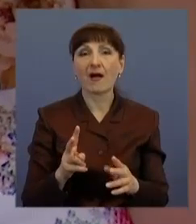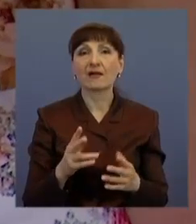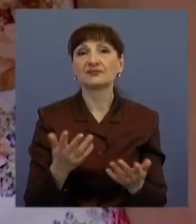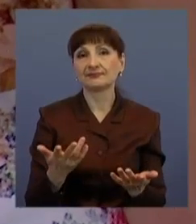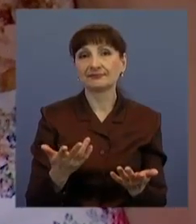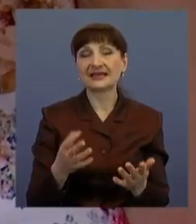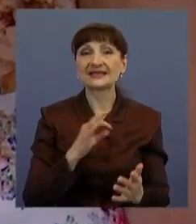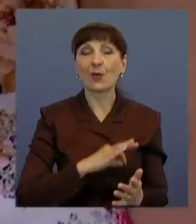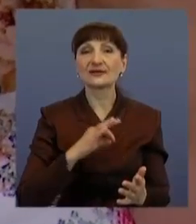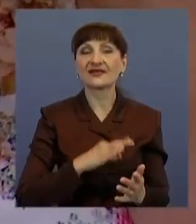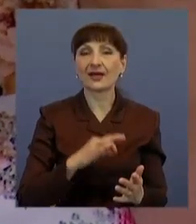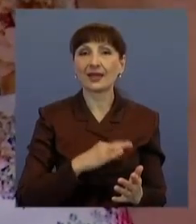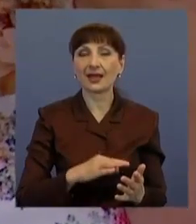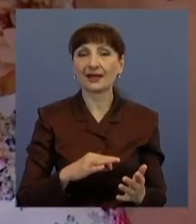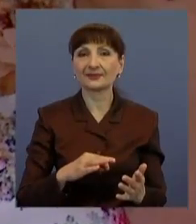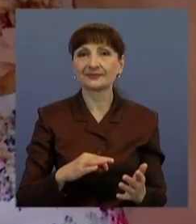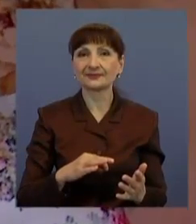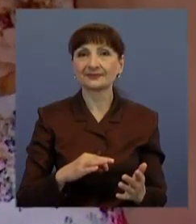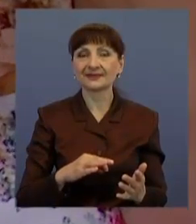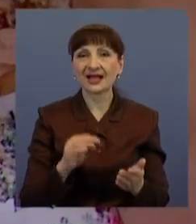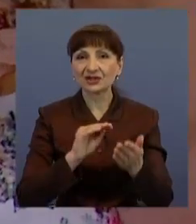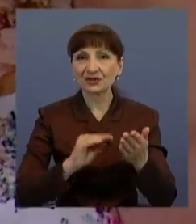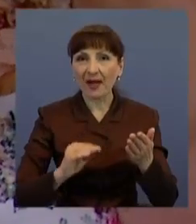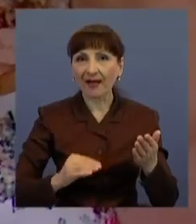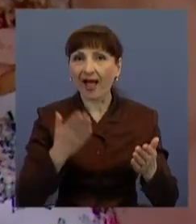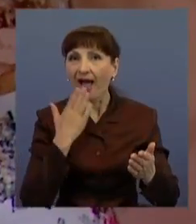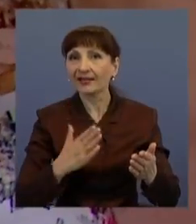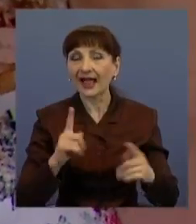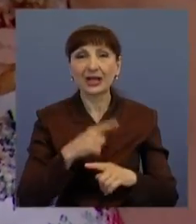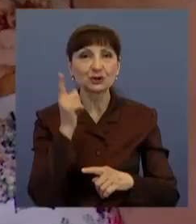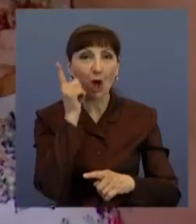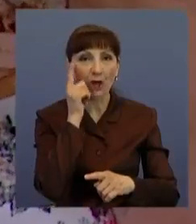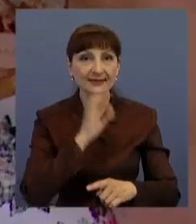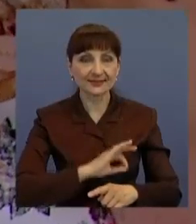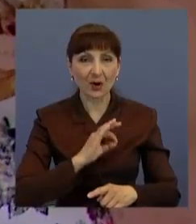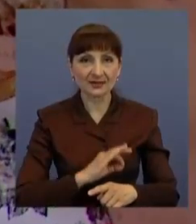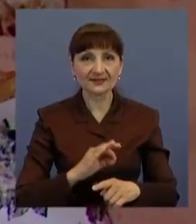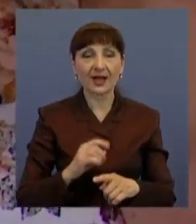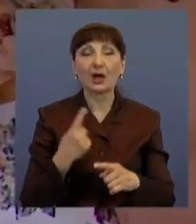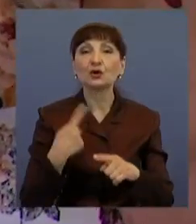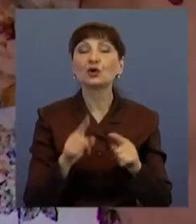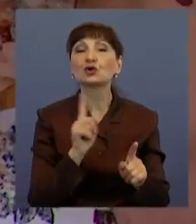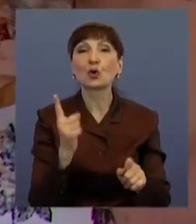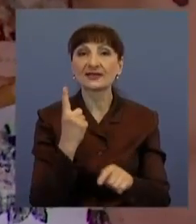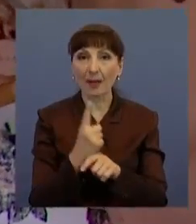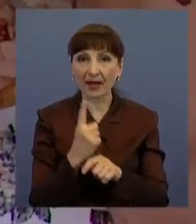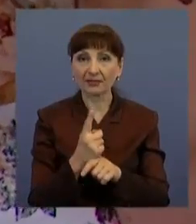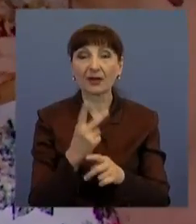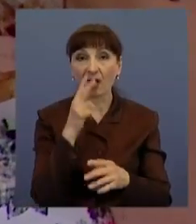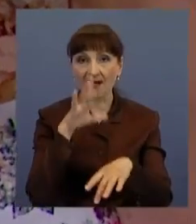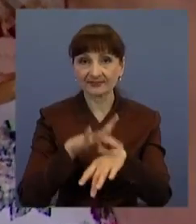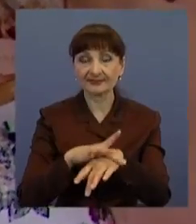будут факты использования шпаргалок, сотовых телефонов. других запрещающих веществ, естественно, это все будет